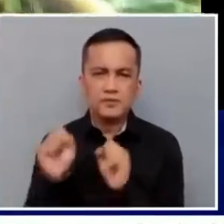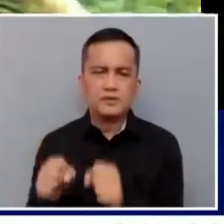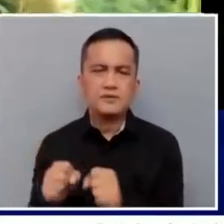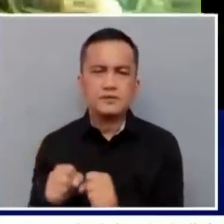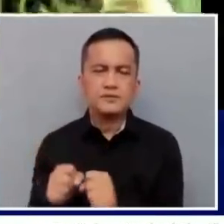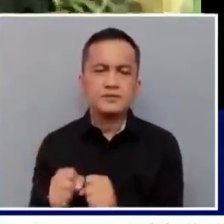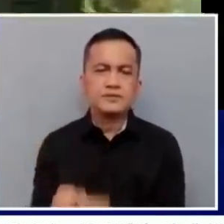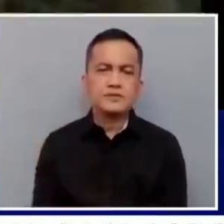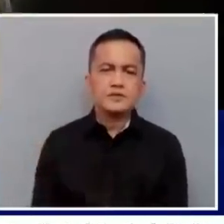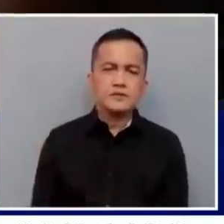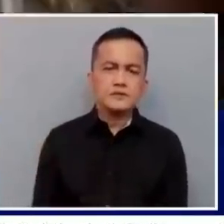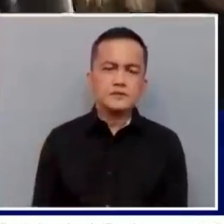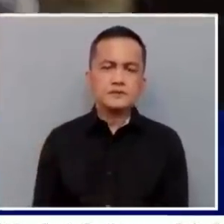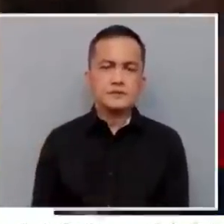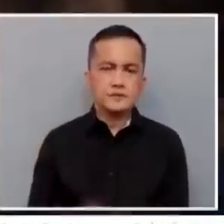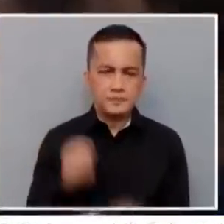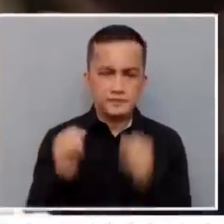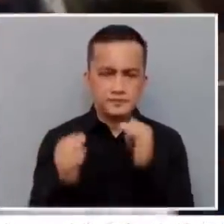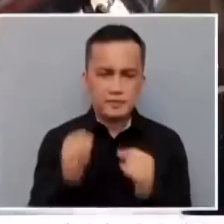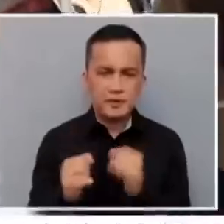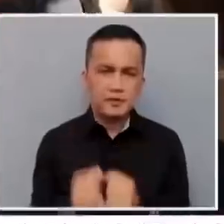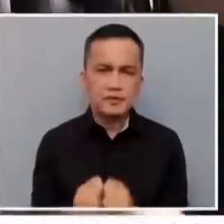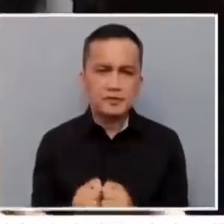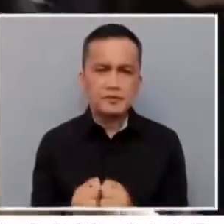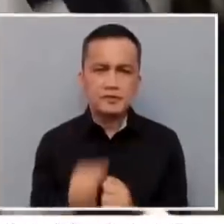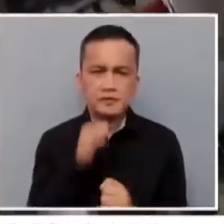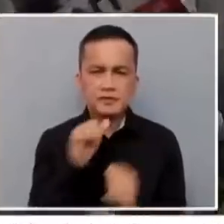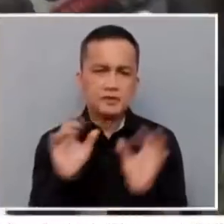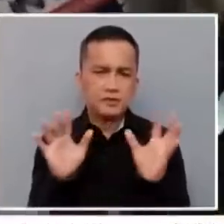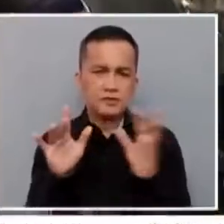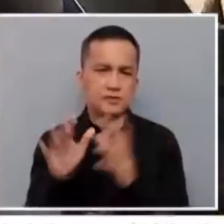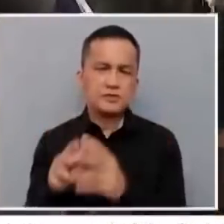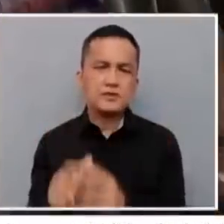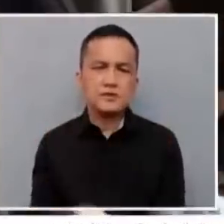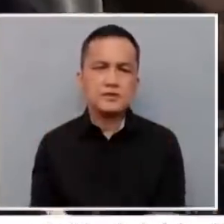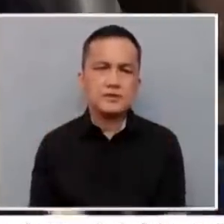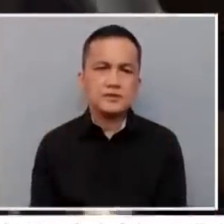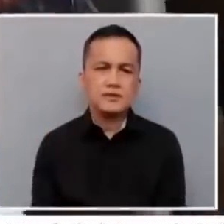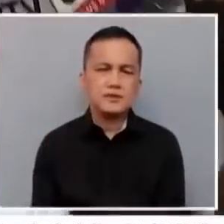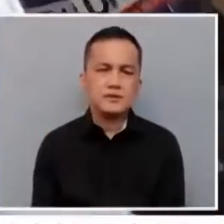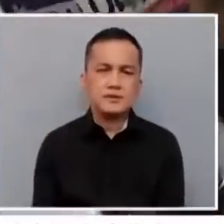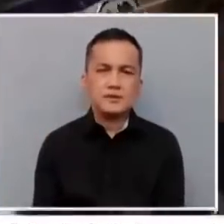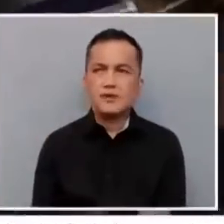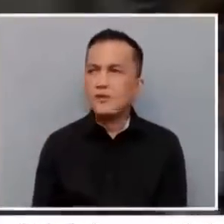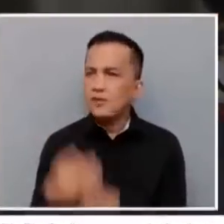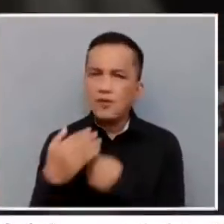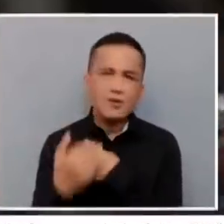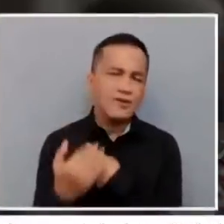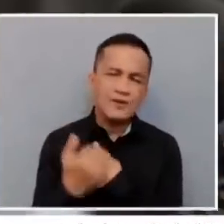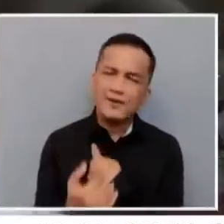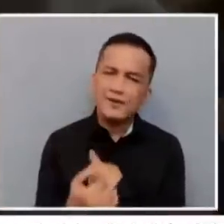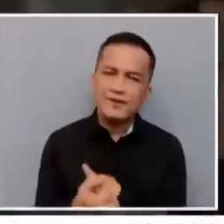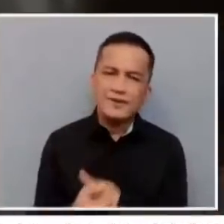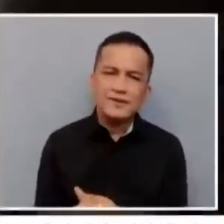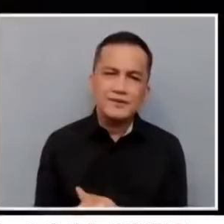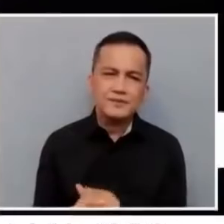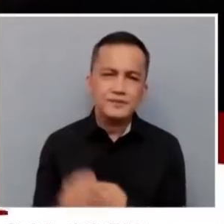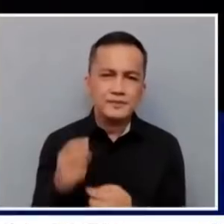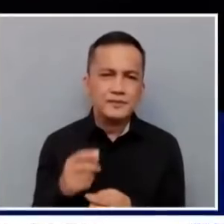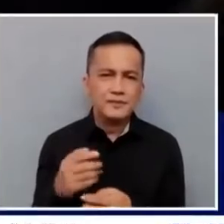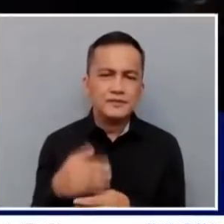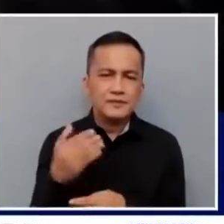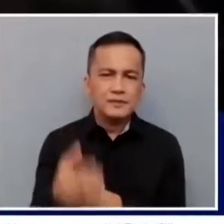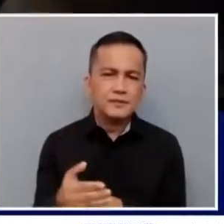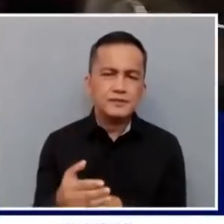maayos naman yung pag-interview at hindi naman nagsisiksikan kasi tawawa naman tayo. Pagkatapos nito, hindi lang yung